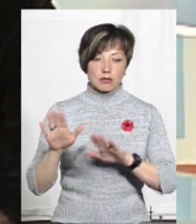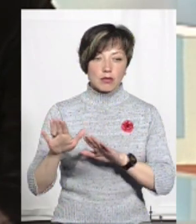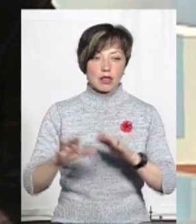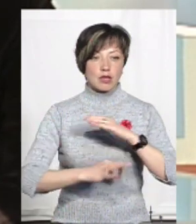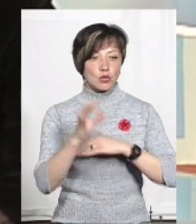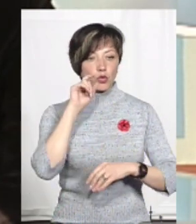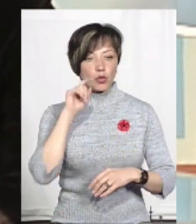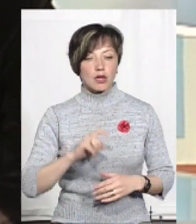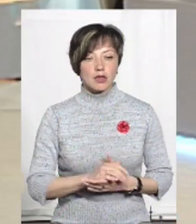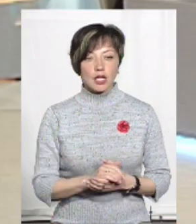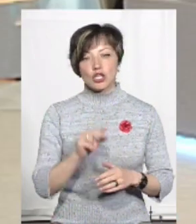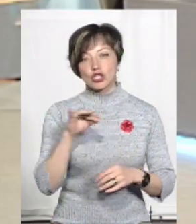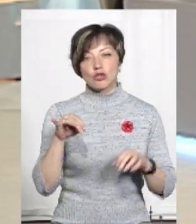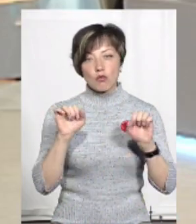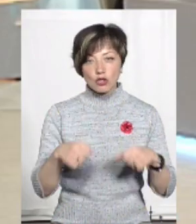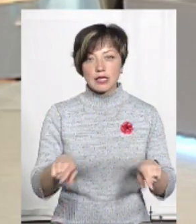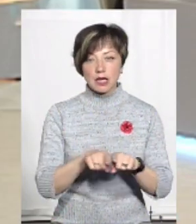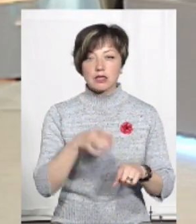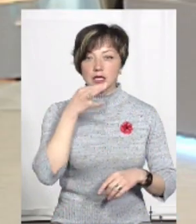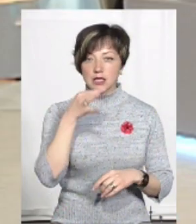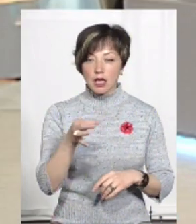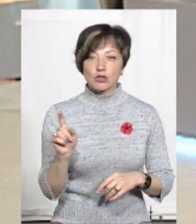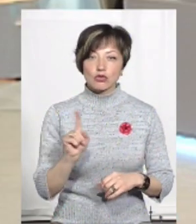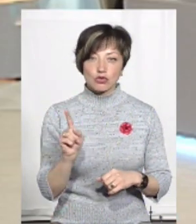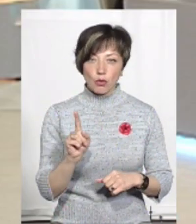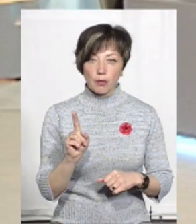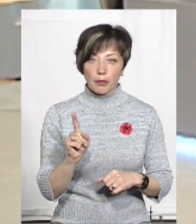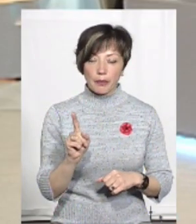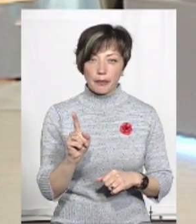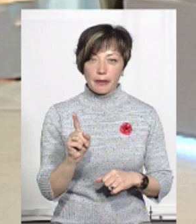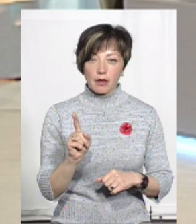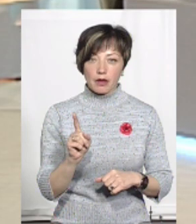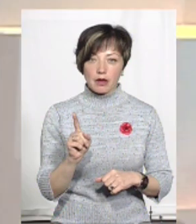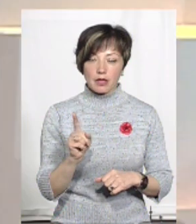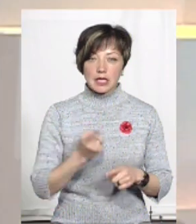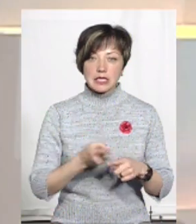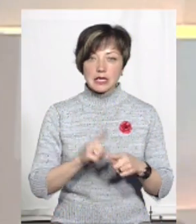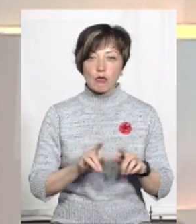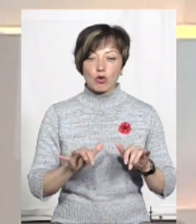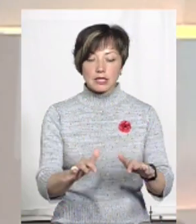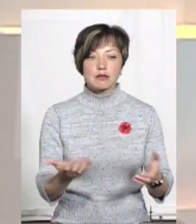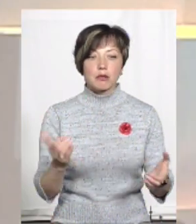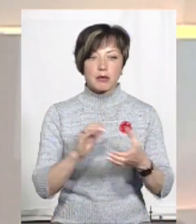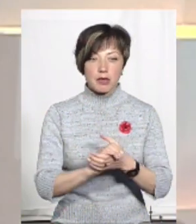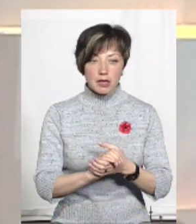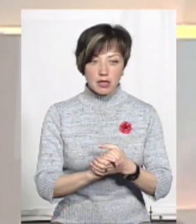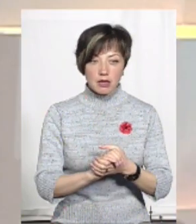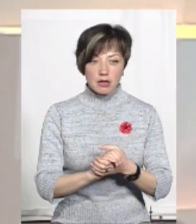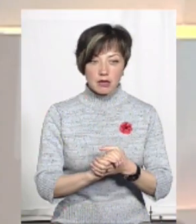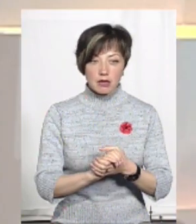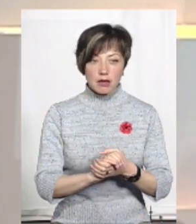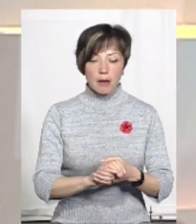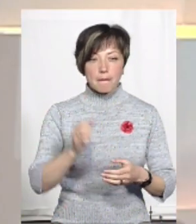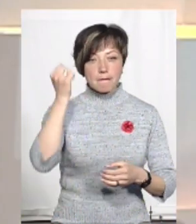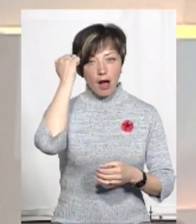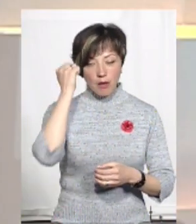прожила на Сході України. То чи можна так сказати, що от цей процес примирення,